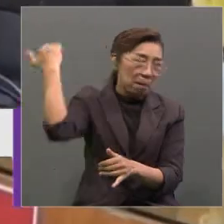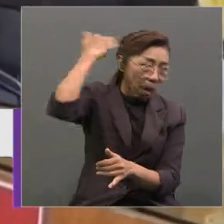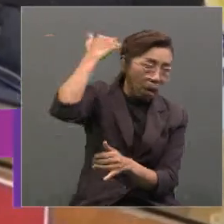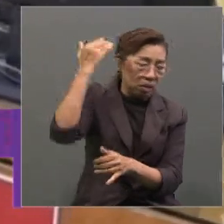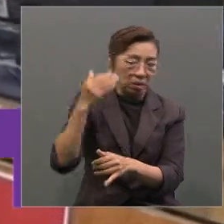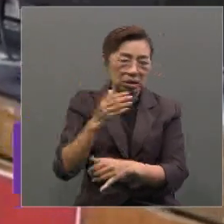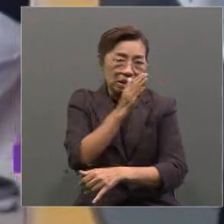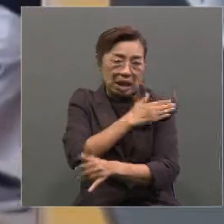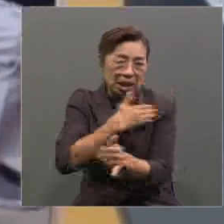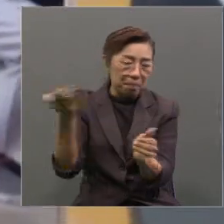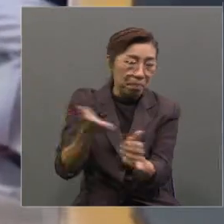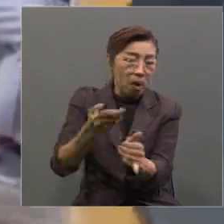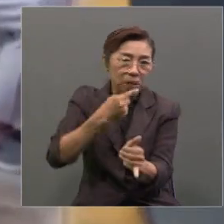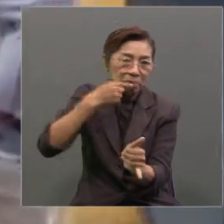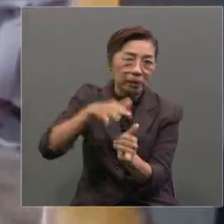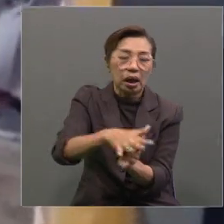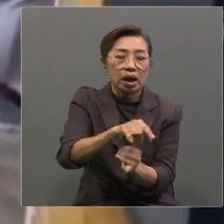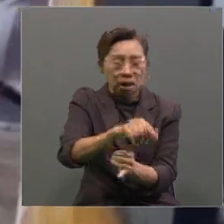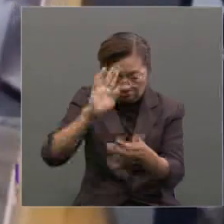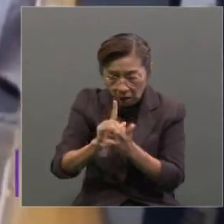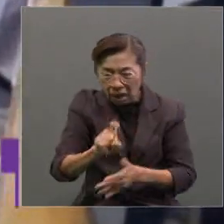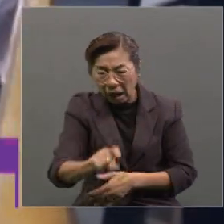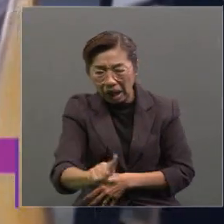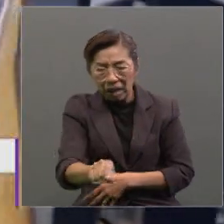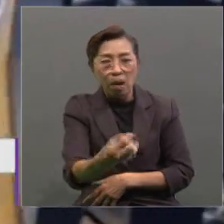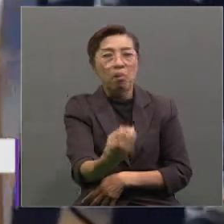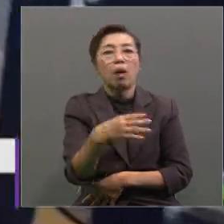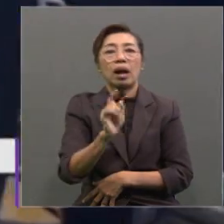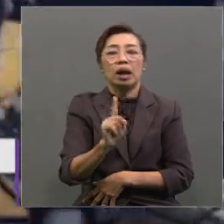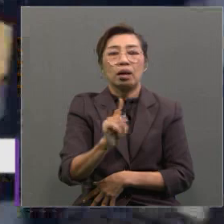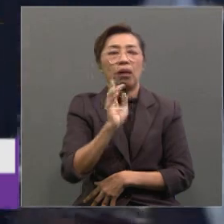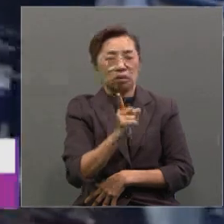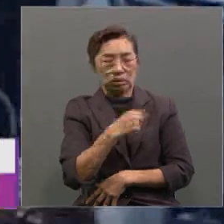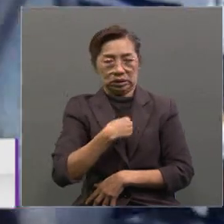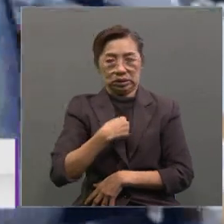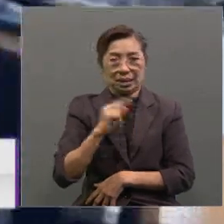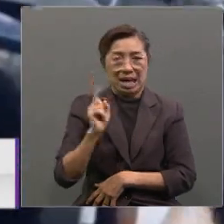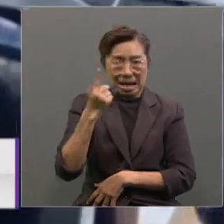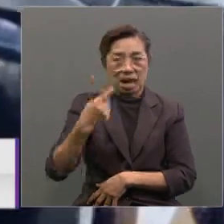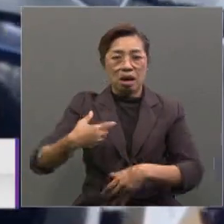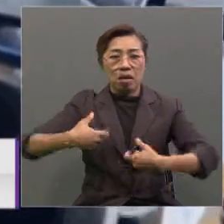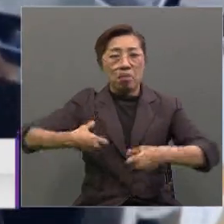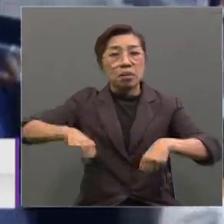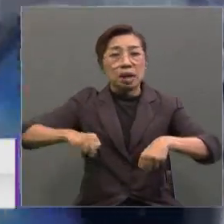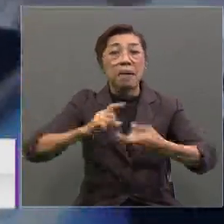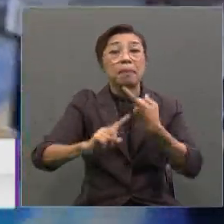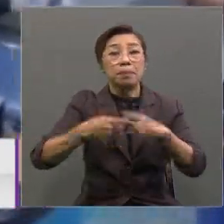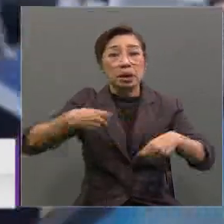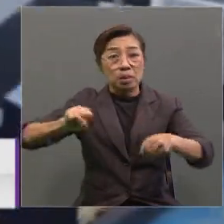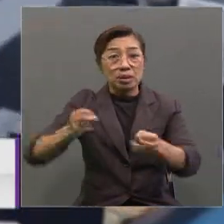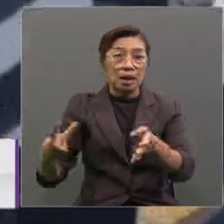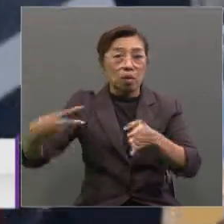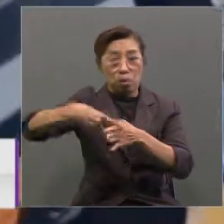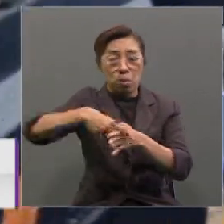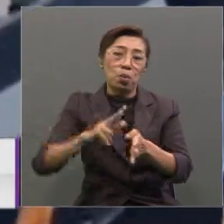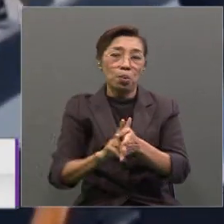ให้มีเลือดไหลจำนวนมากคือจากการที่สอบถามน้องเนี่ยได้ความบอกว่าขณะที่ตนเองเนี่ยซ้อนท้ายรถมอเตอร์ไซค์ของเพื่อนอยู่ผ่านม